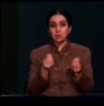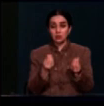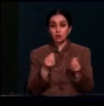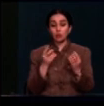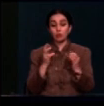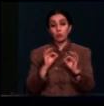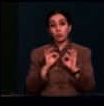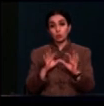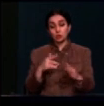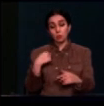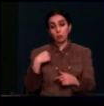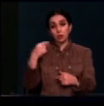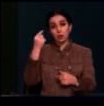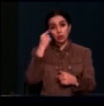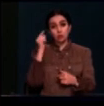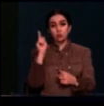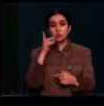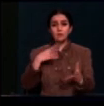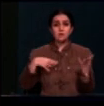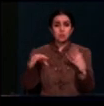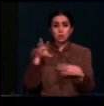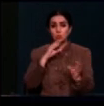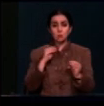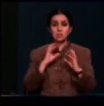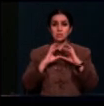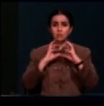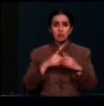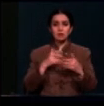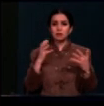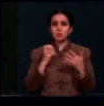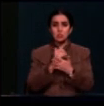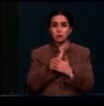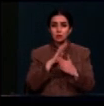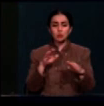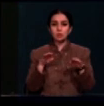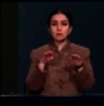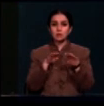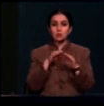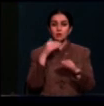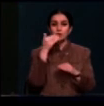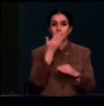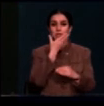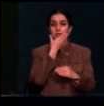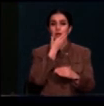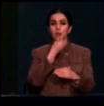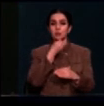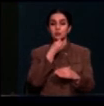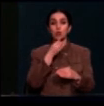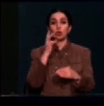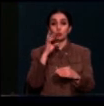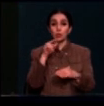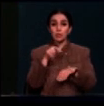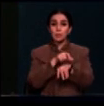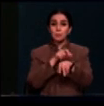Впрочем, полагаю, что на всем свете не найдется сокровища, достойного украсить вас. Но этот